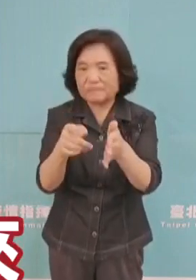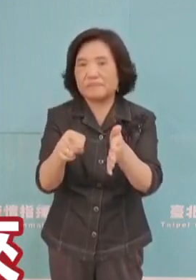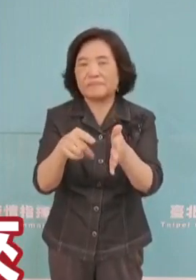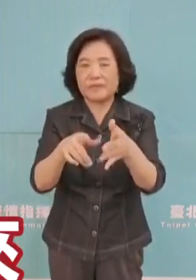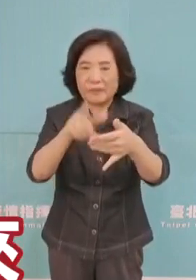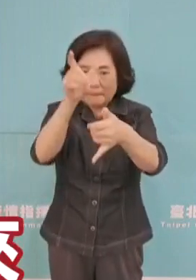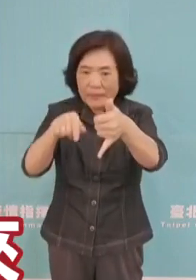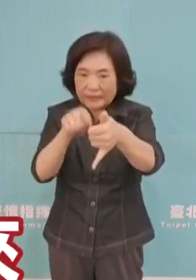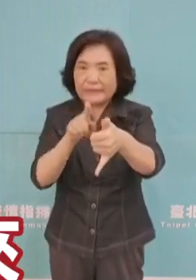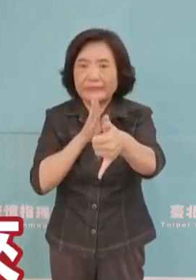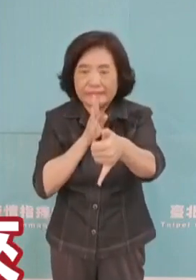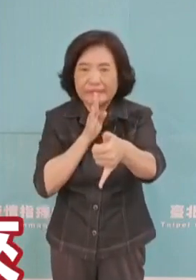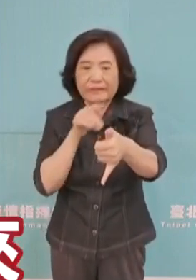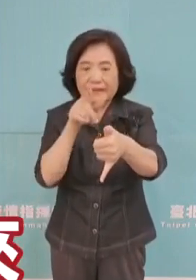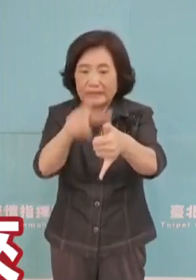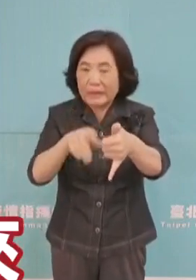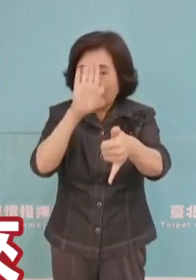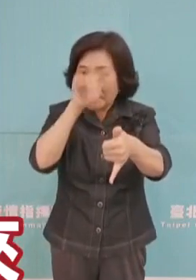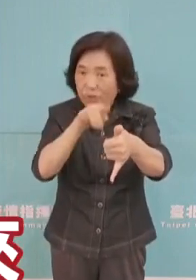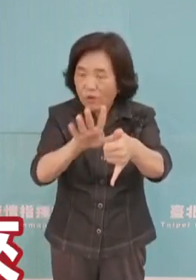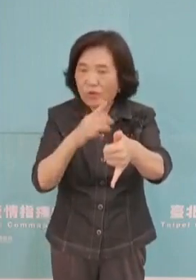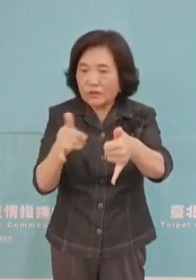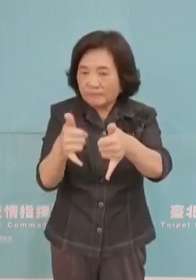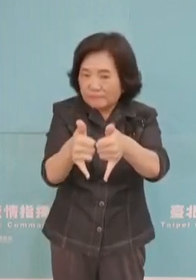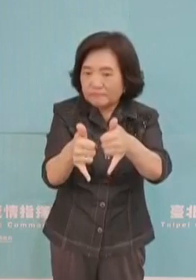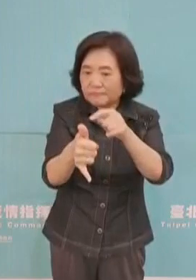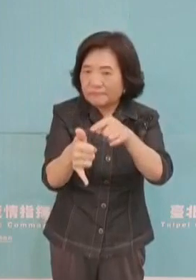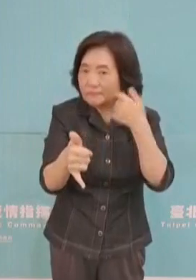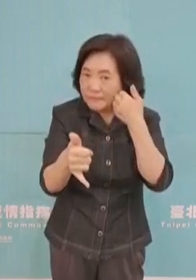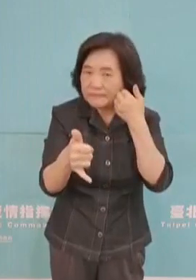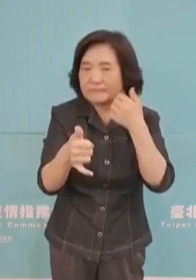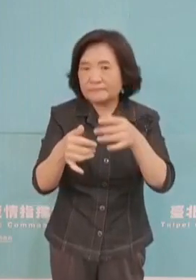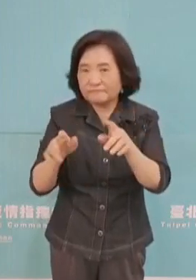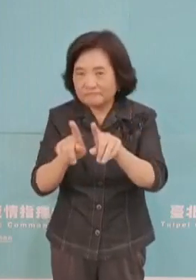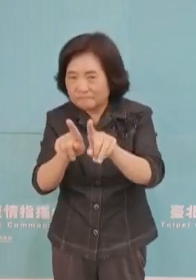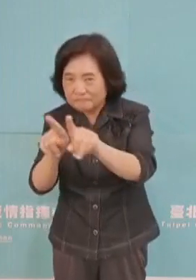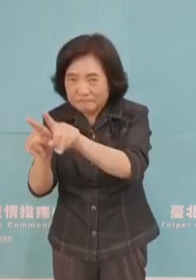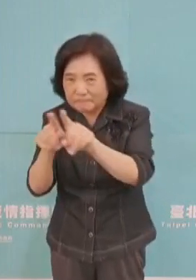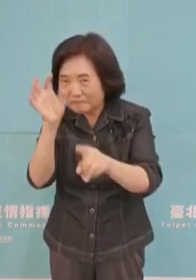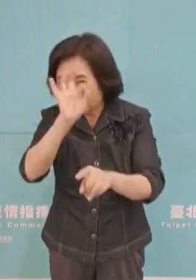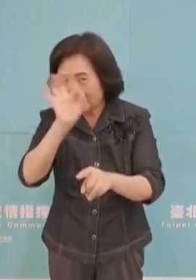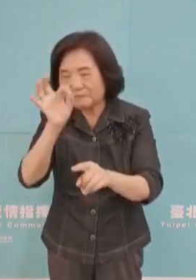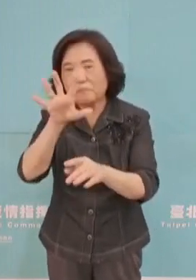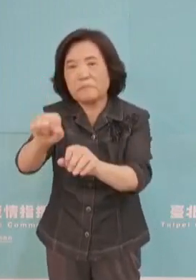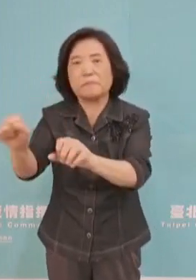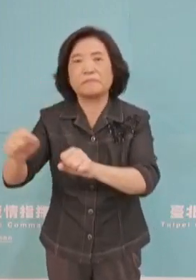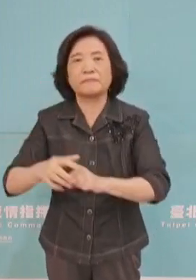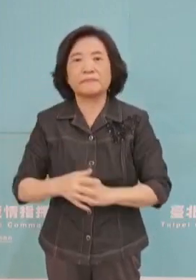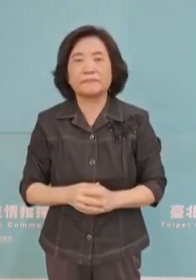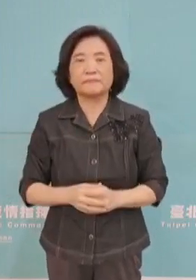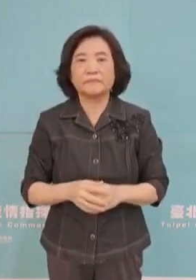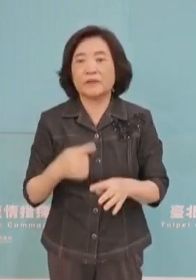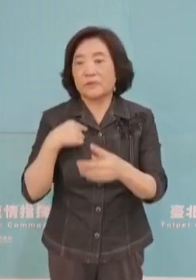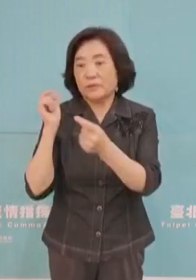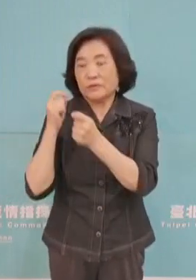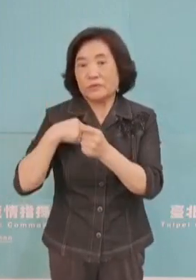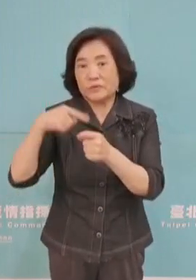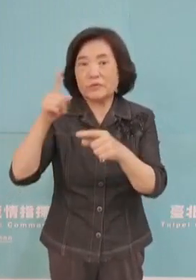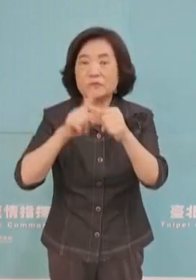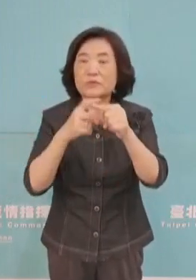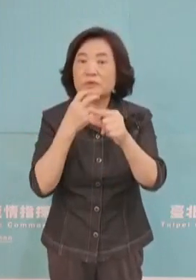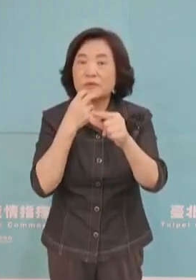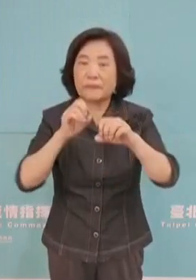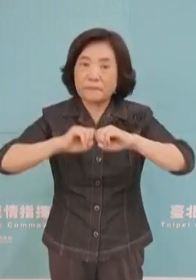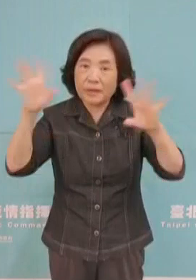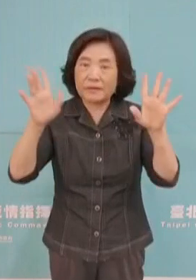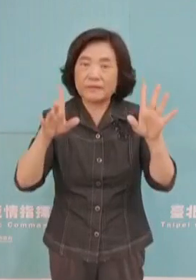这个确诊者旁边捞出来。我最近去看了一下这个中央公布的